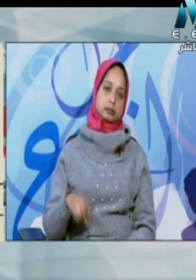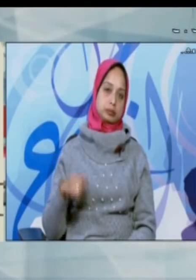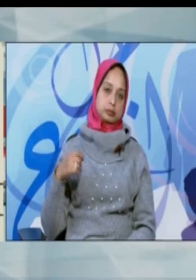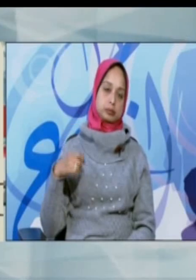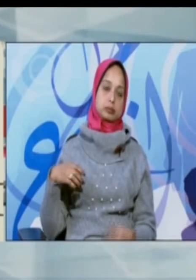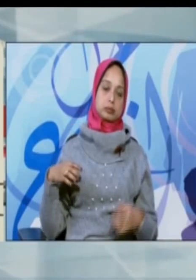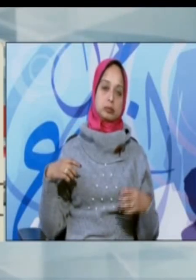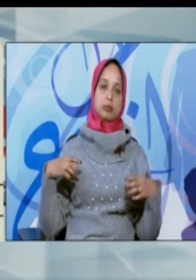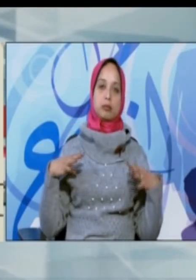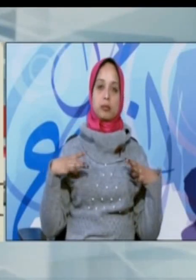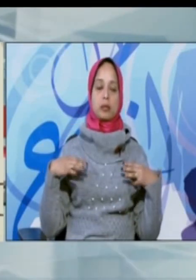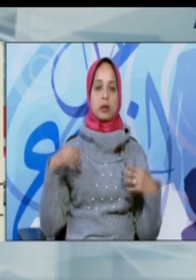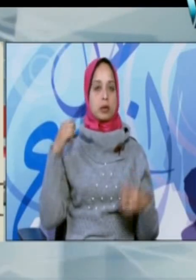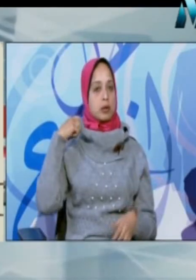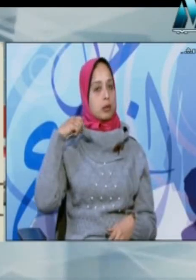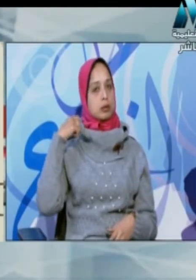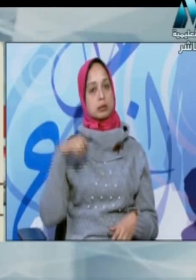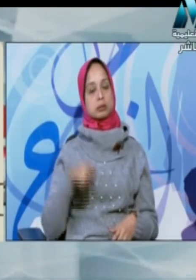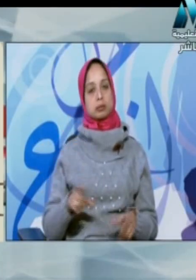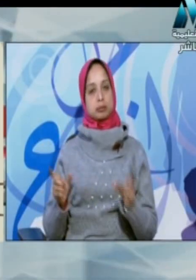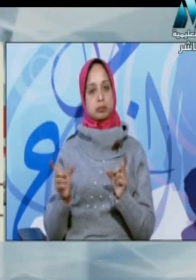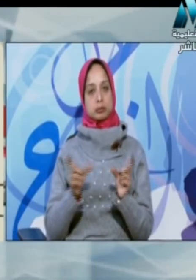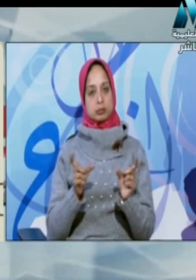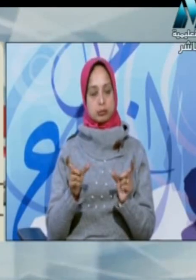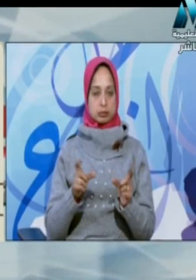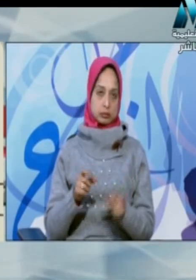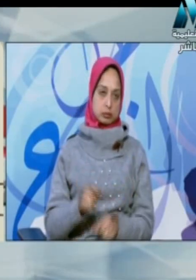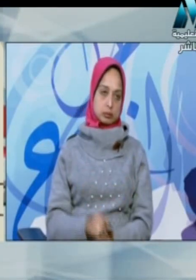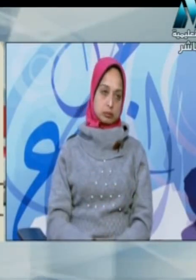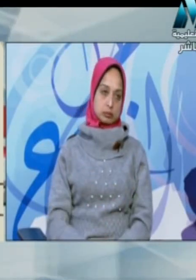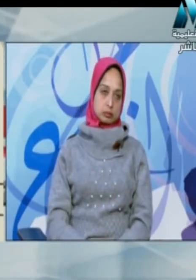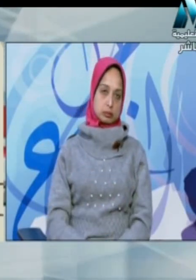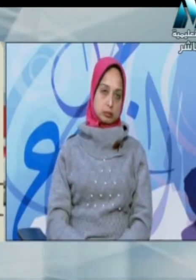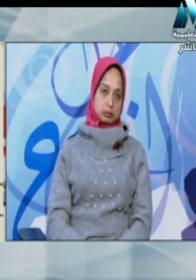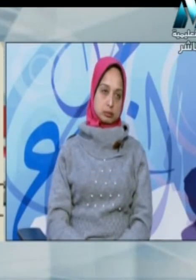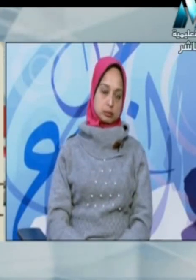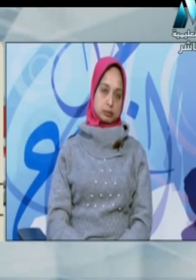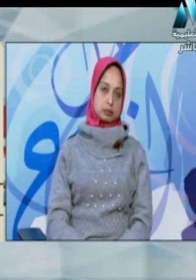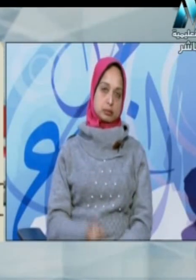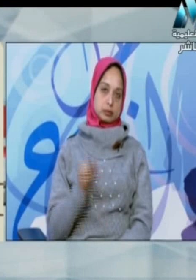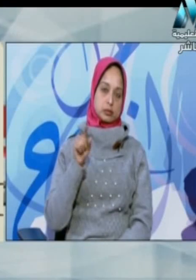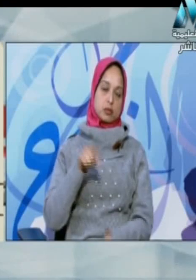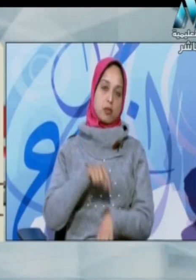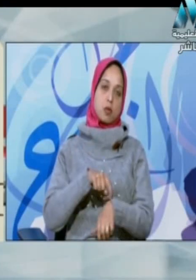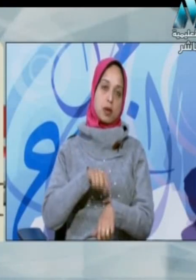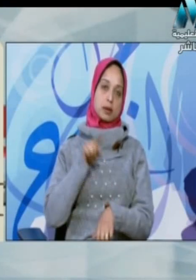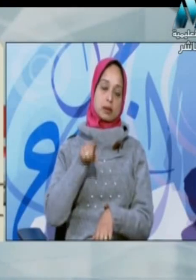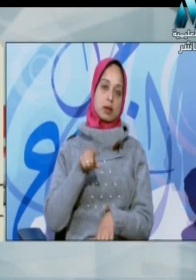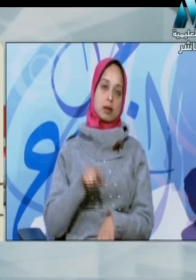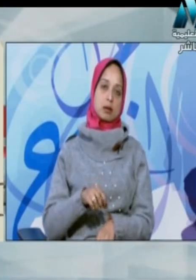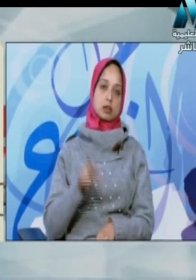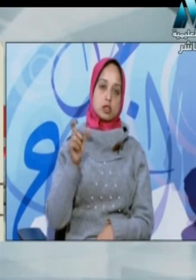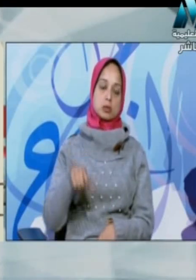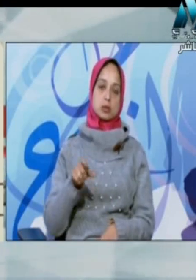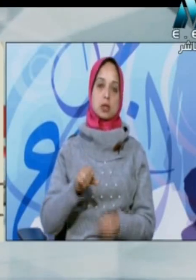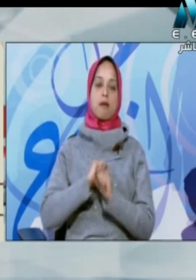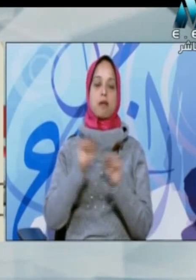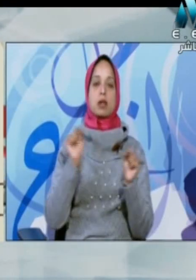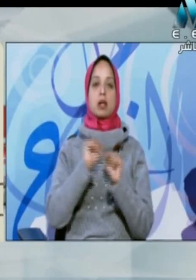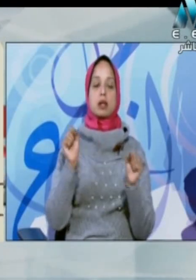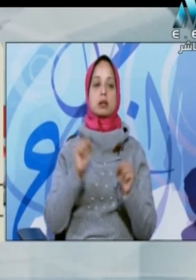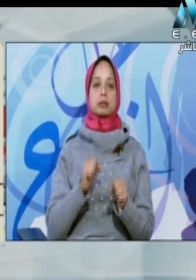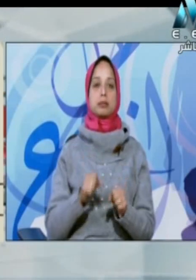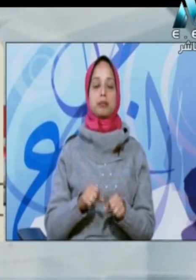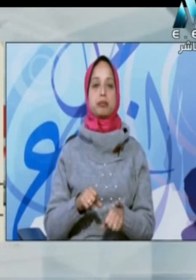الداخلية. طبعا في الفترة دي لما حركة الفدائيين عندي في